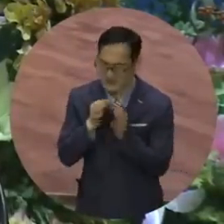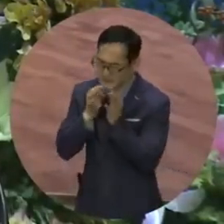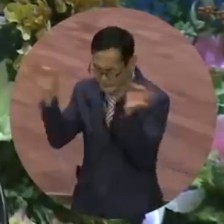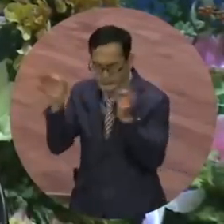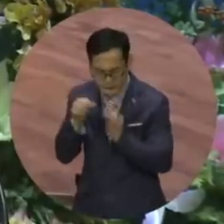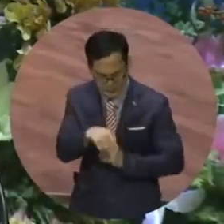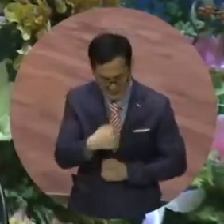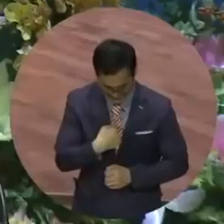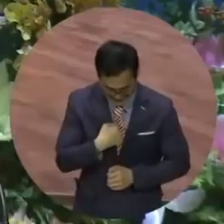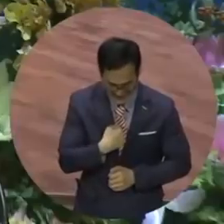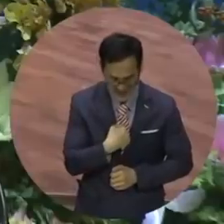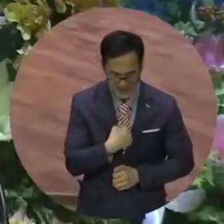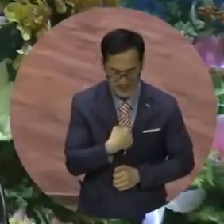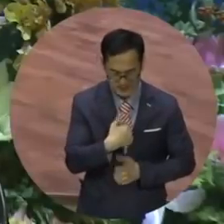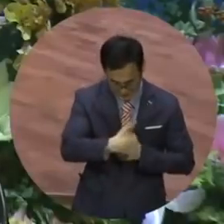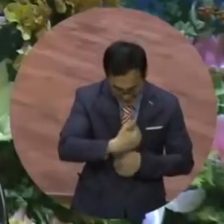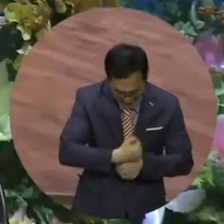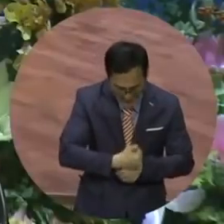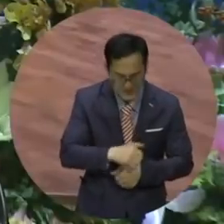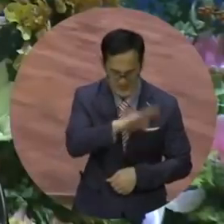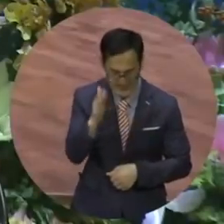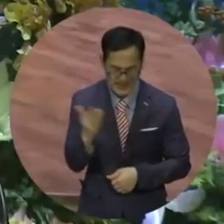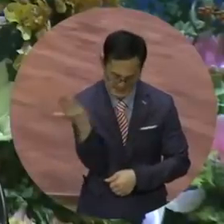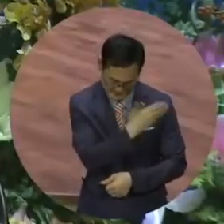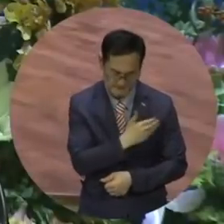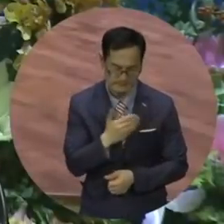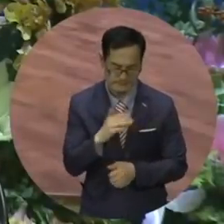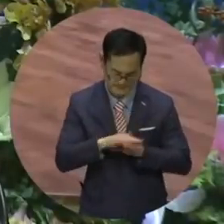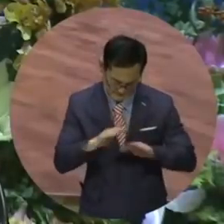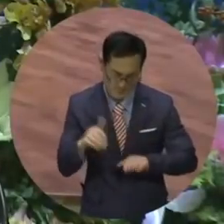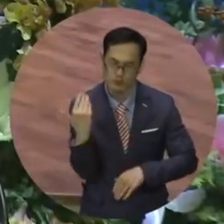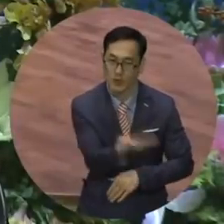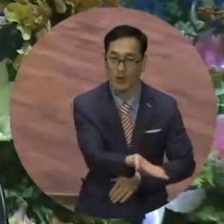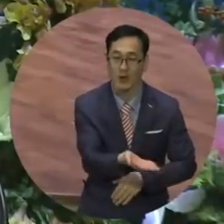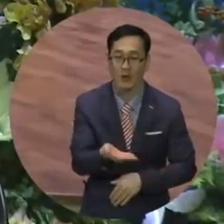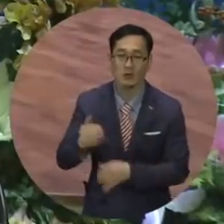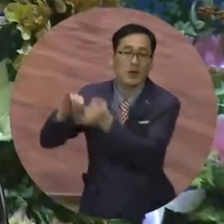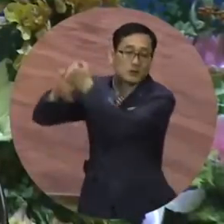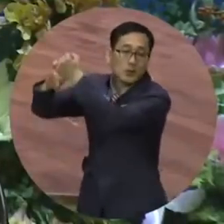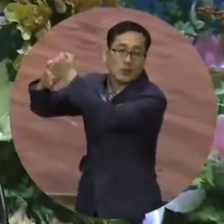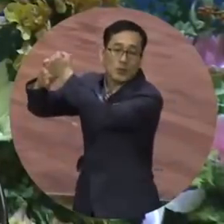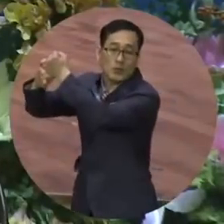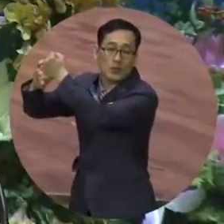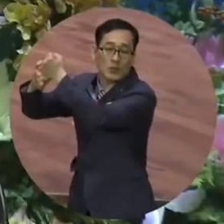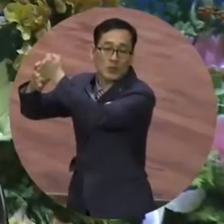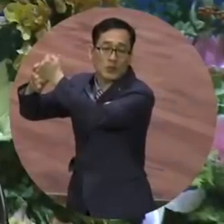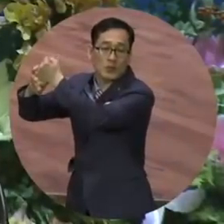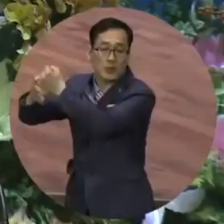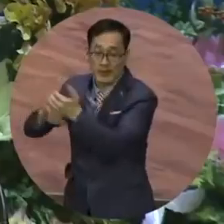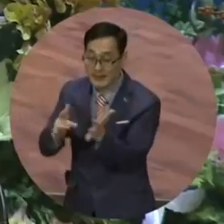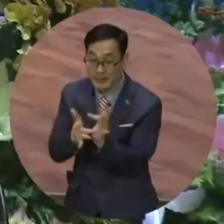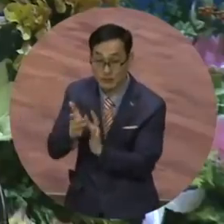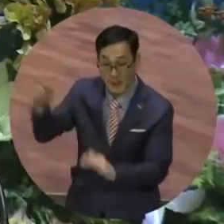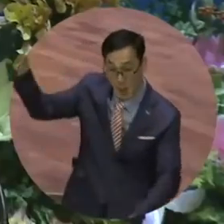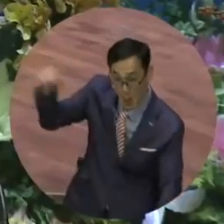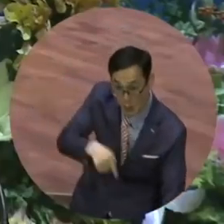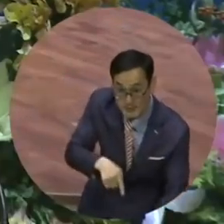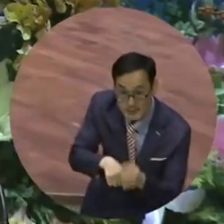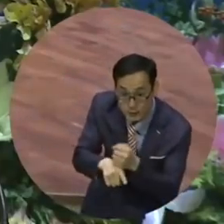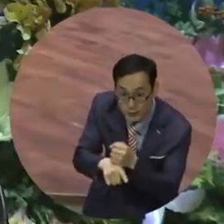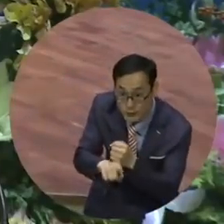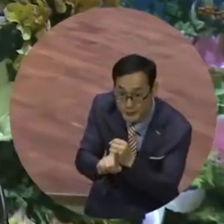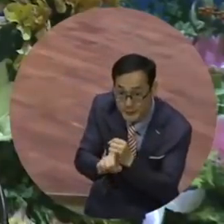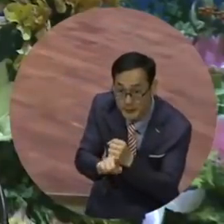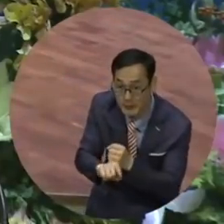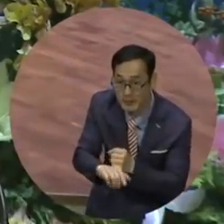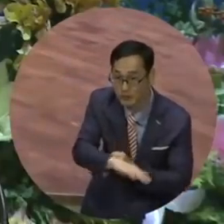영광 받겠다. 그렇게 말씀했어요. 그래서 여러분 예수님께서 이 땅에 오신 것은 여러분의 이